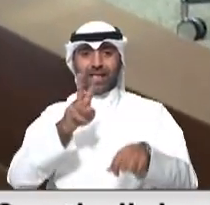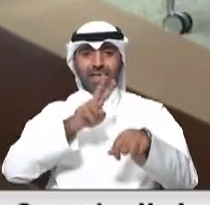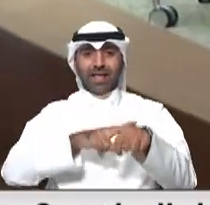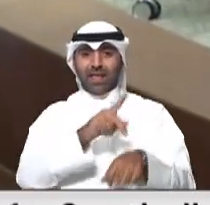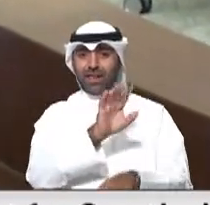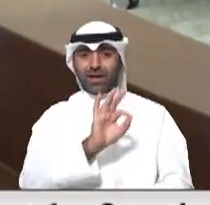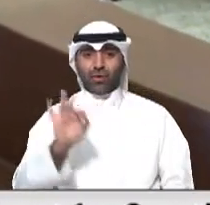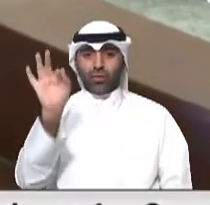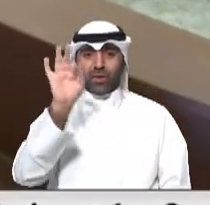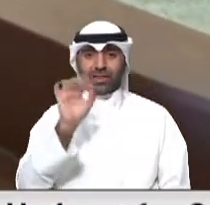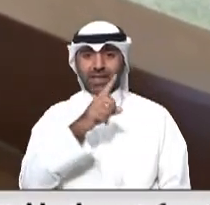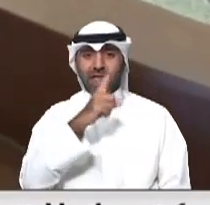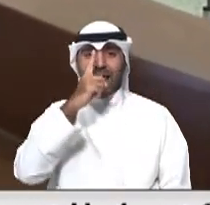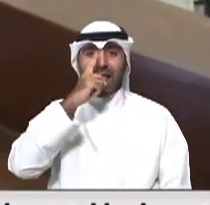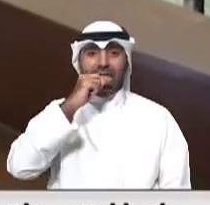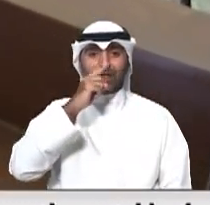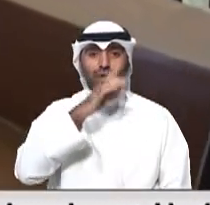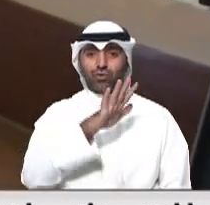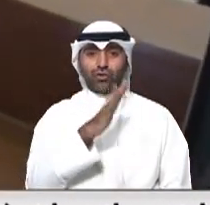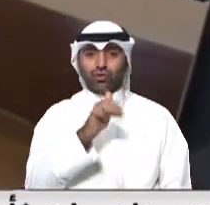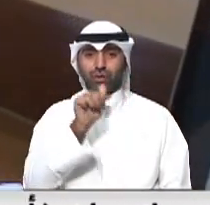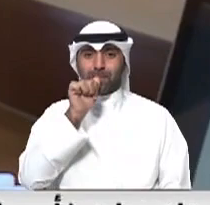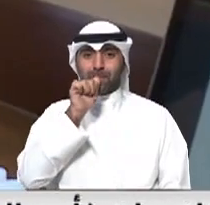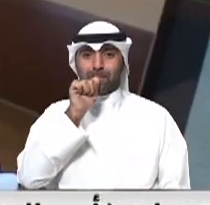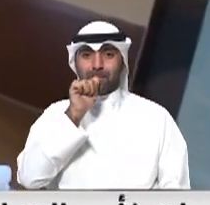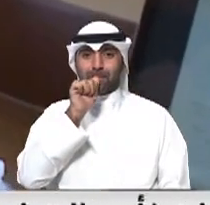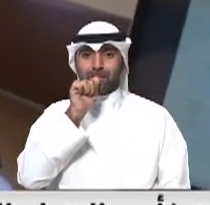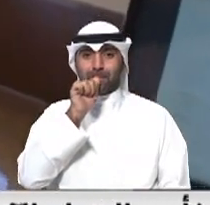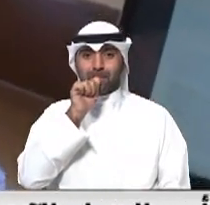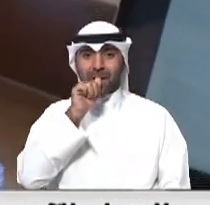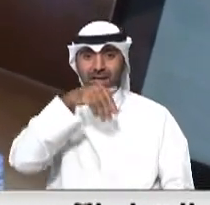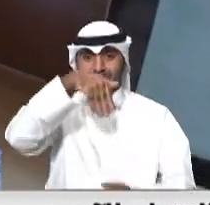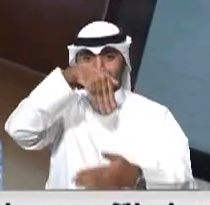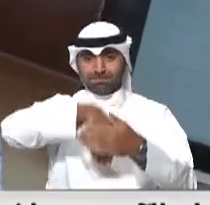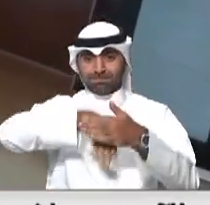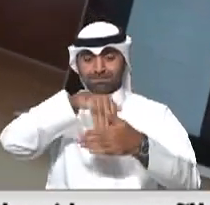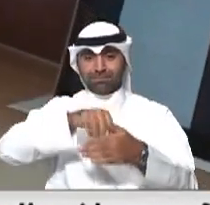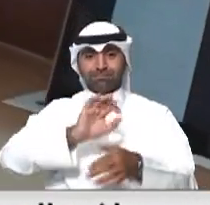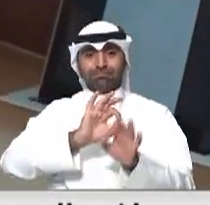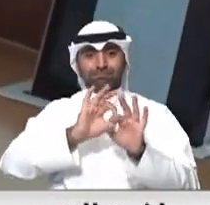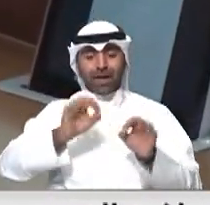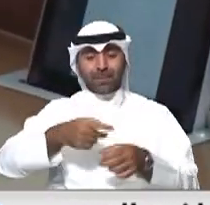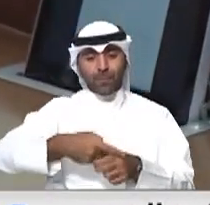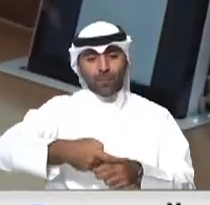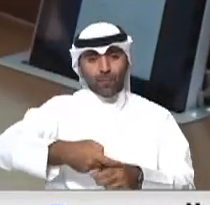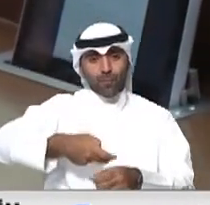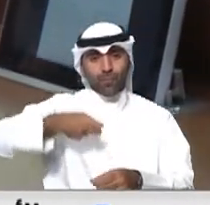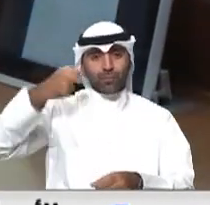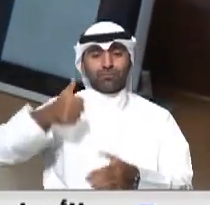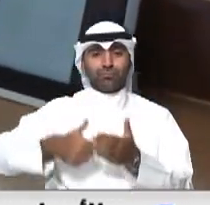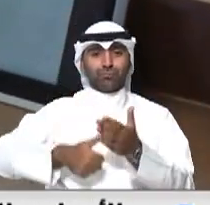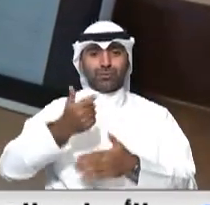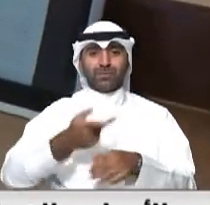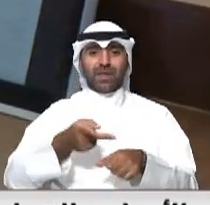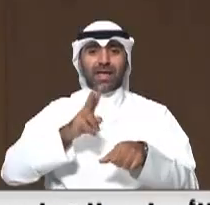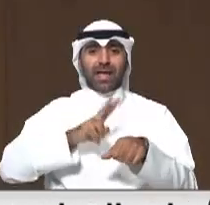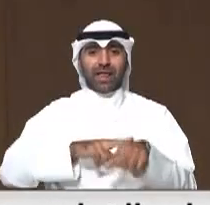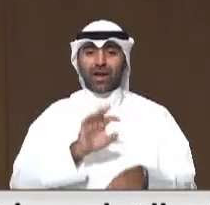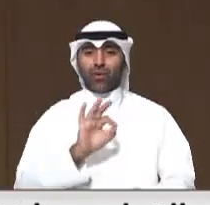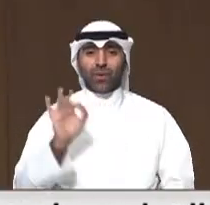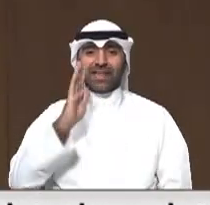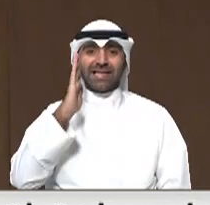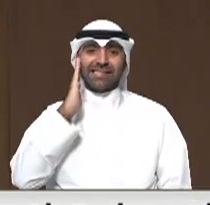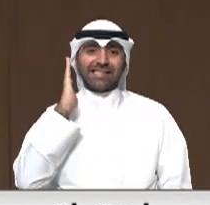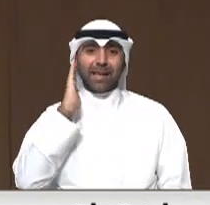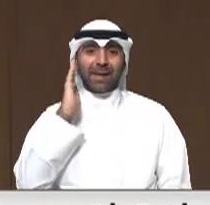الأندلس، كما وافق البلدي على تخصيص مسار كابلات أرضية بمنطقة الدوحة لتغذية محطات